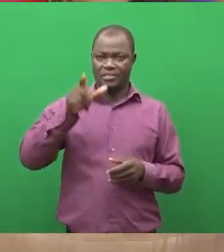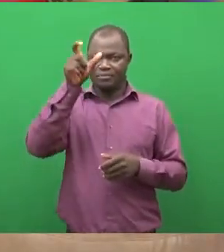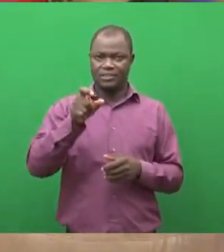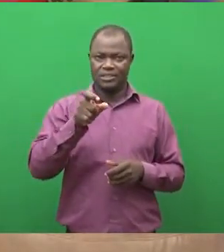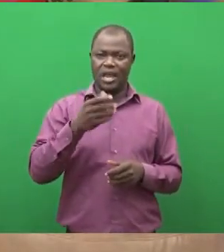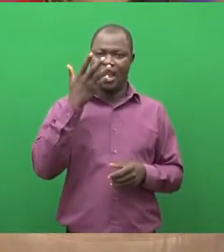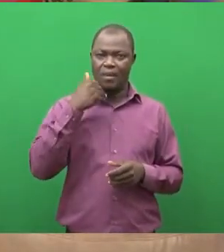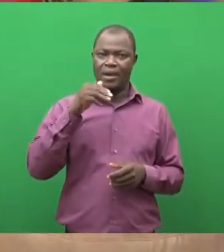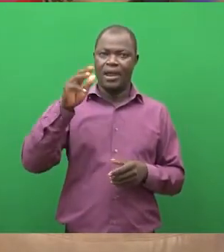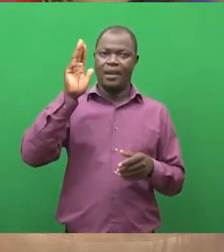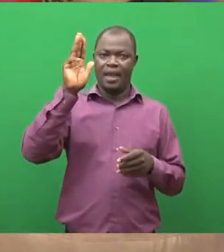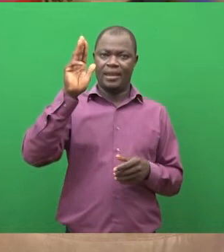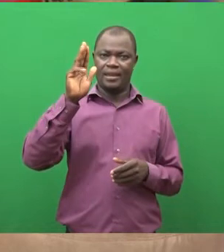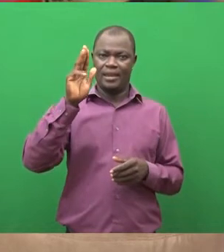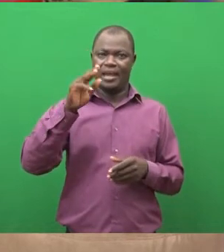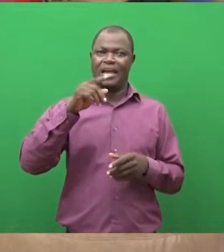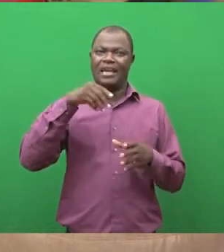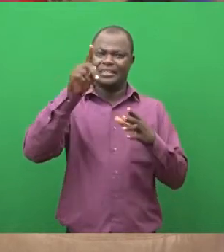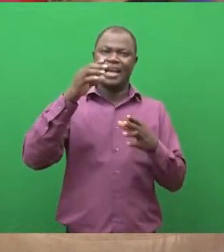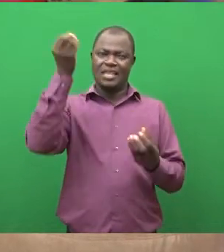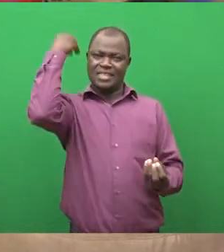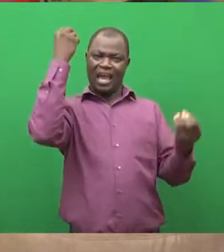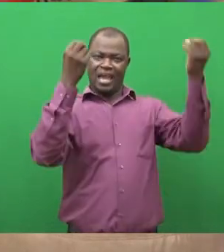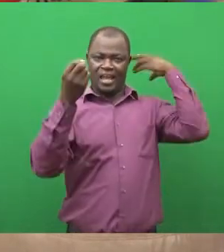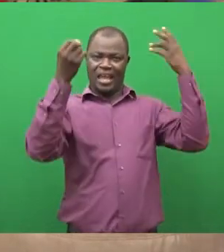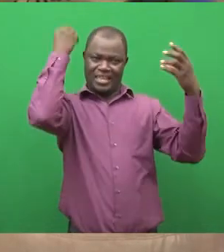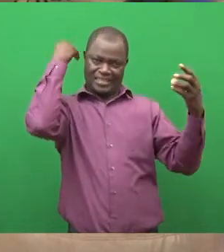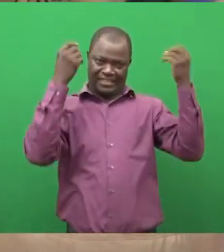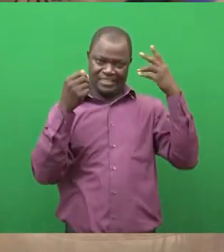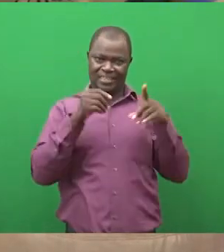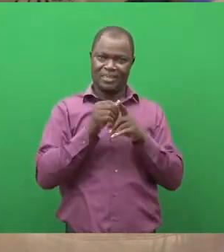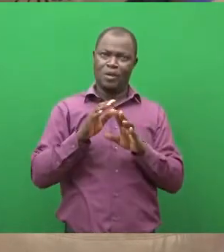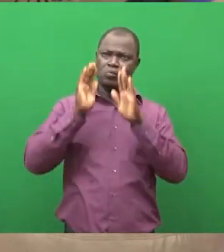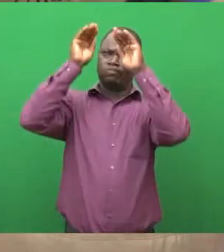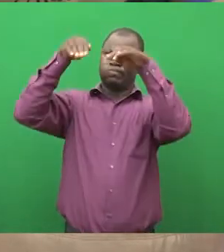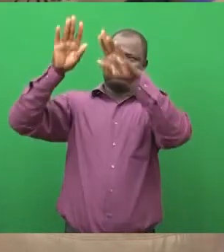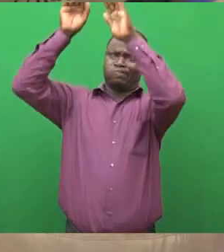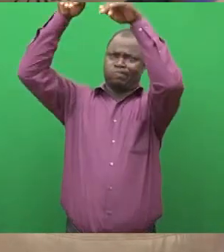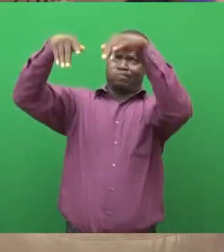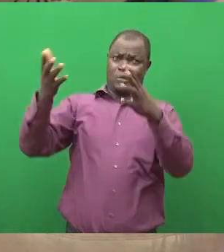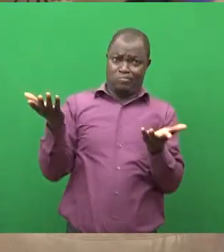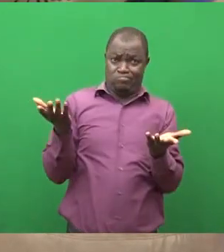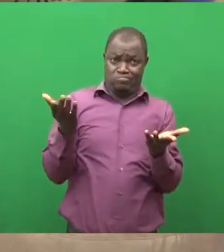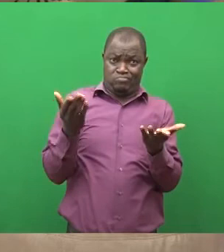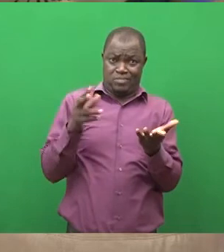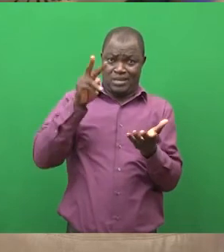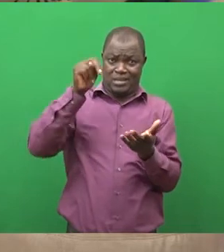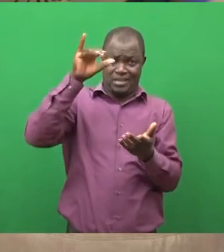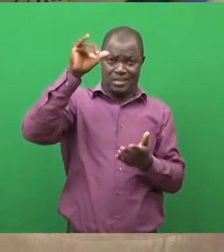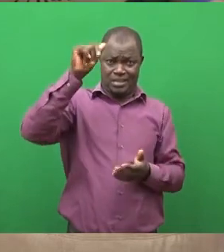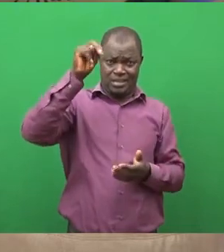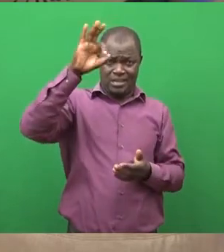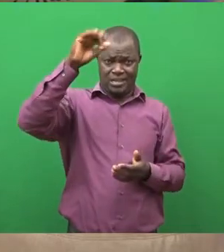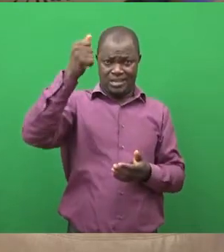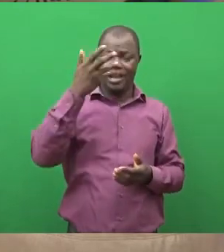Wokupedzesera, number 9, Eastern Highlands. Kwamanga muchinzwa kuye kunoita makuti anenge tuchando anenge chii kune zvikomokomo.